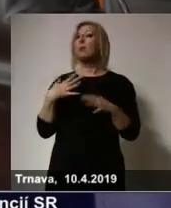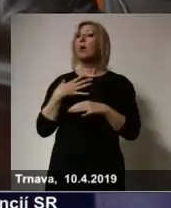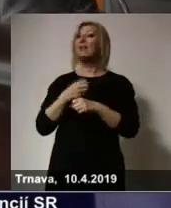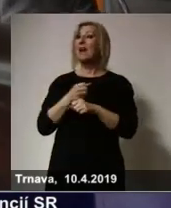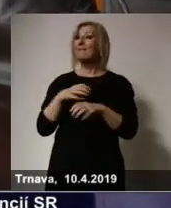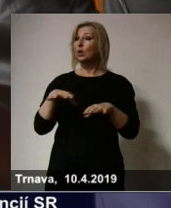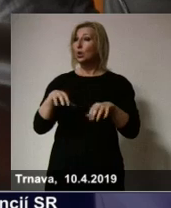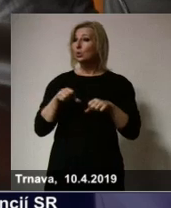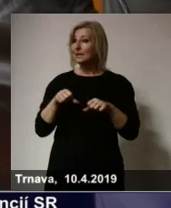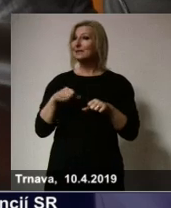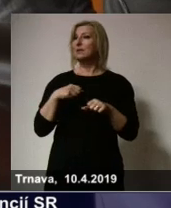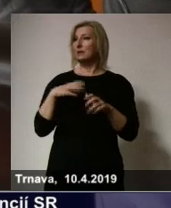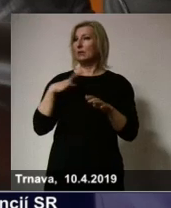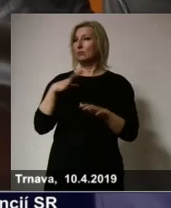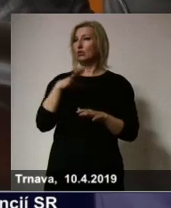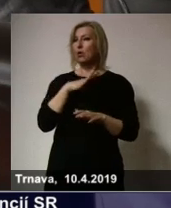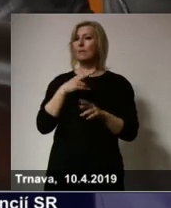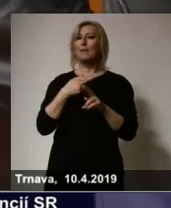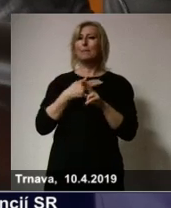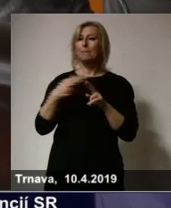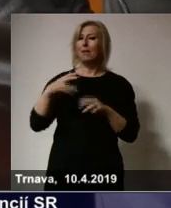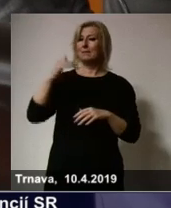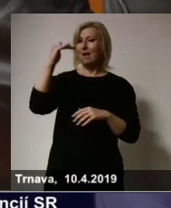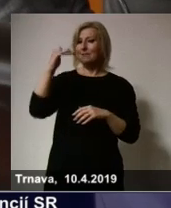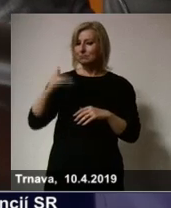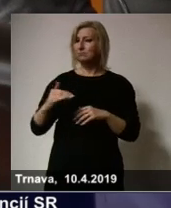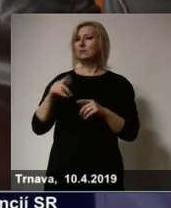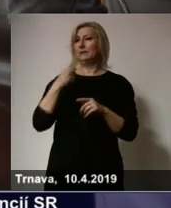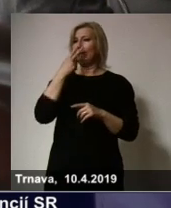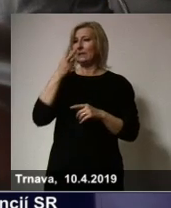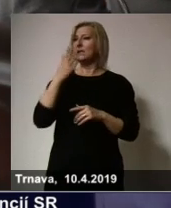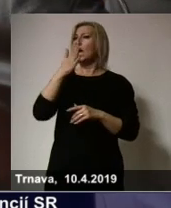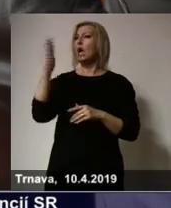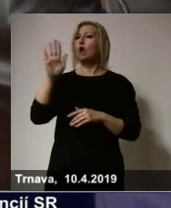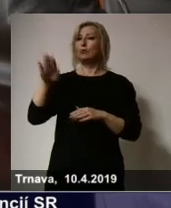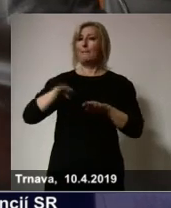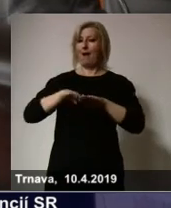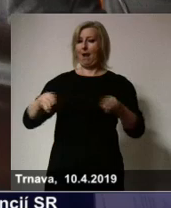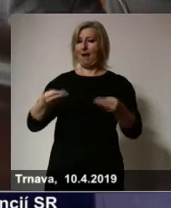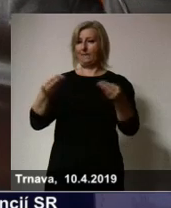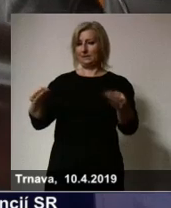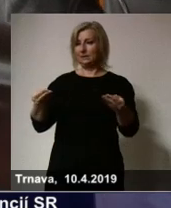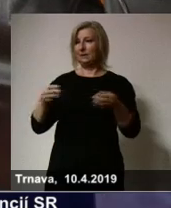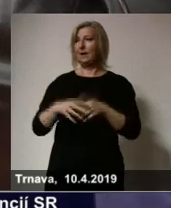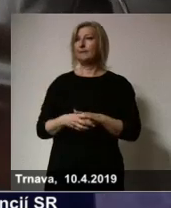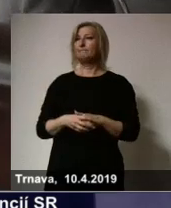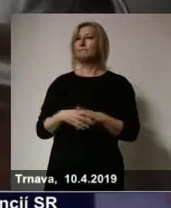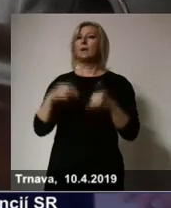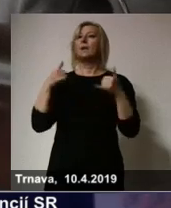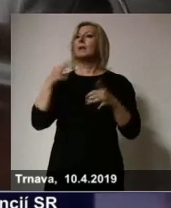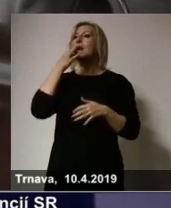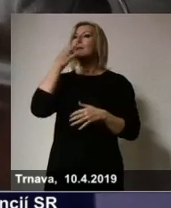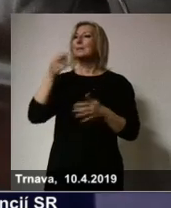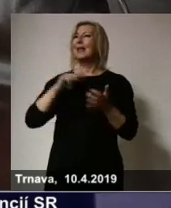je v štandardnej podobe v plnej znení rozdaný v laviciach. A ja sa len opýtam na jednu technickú